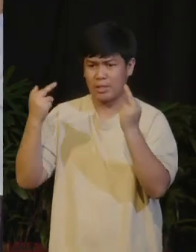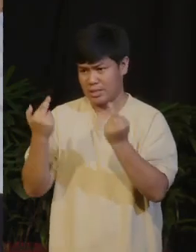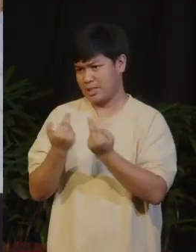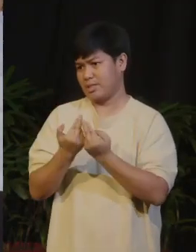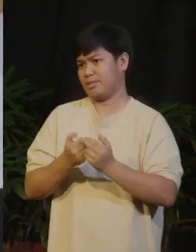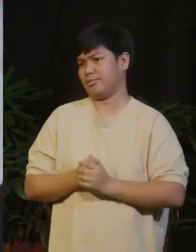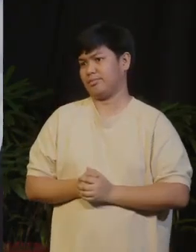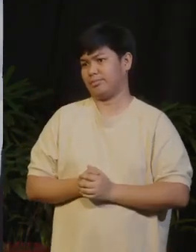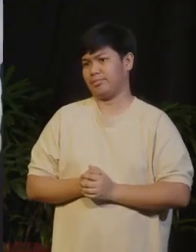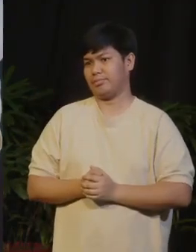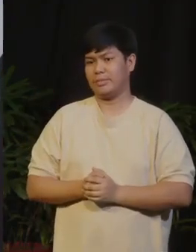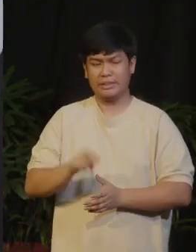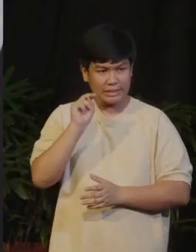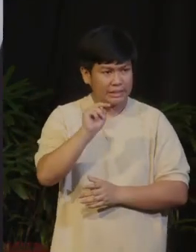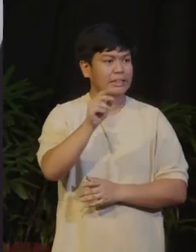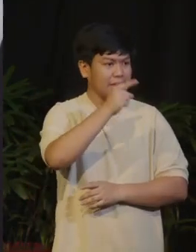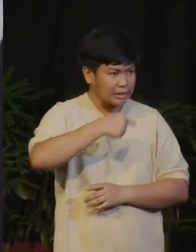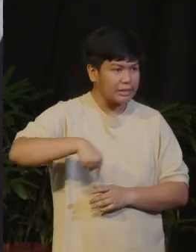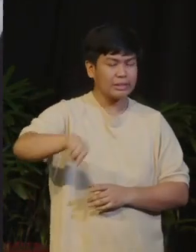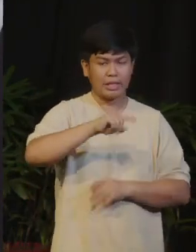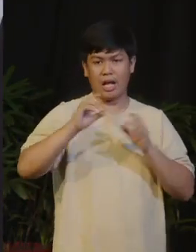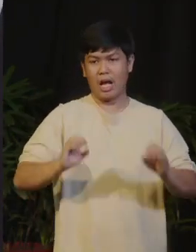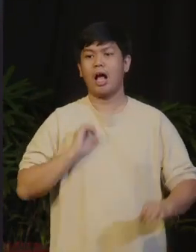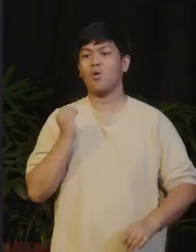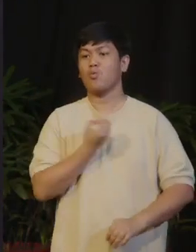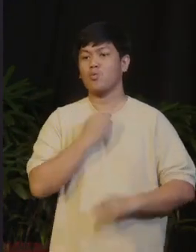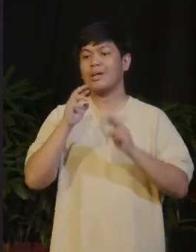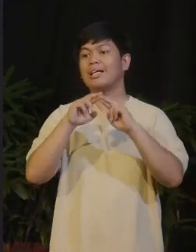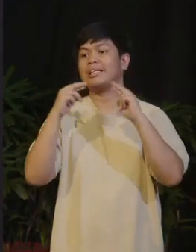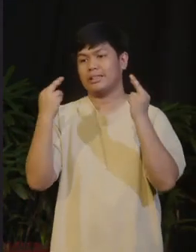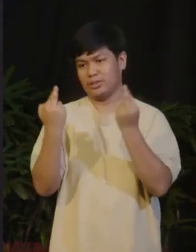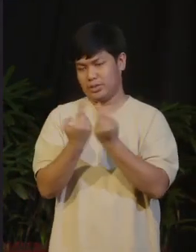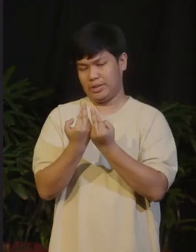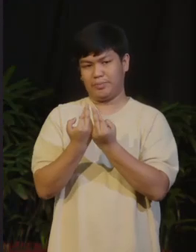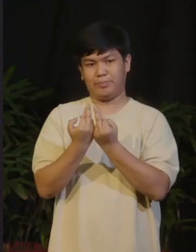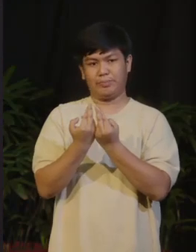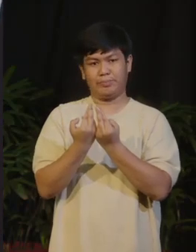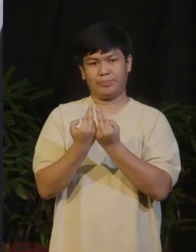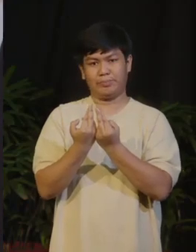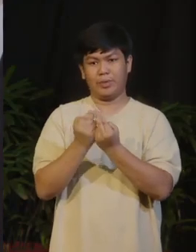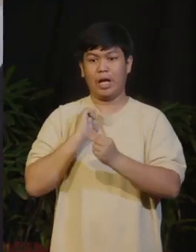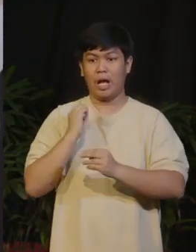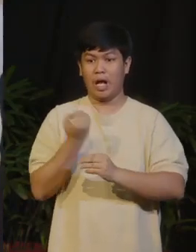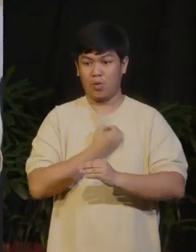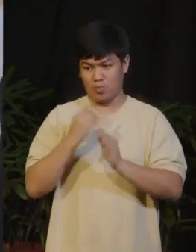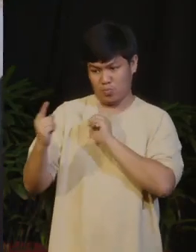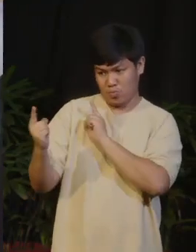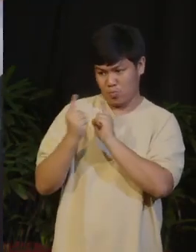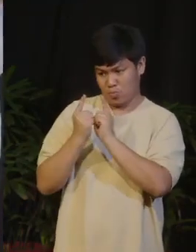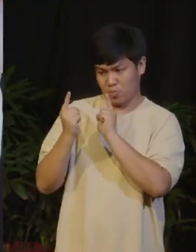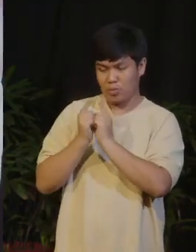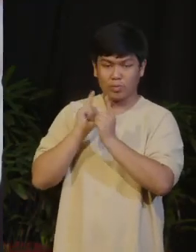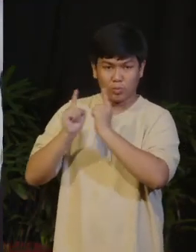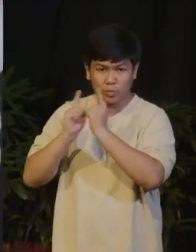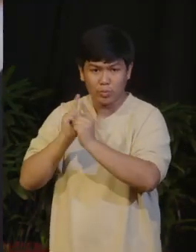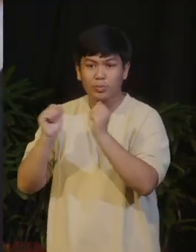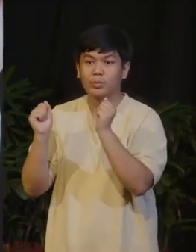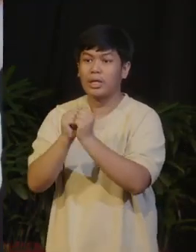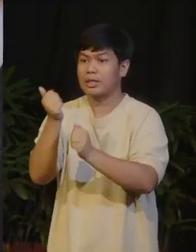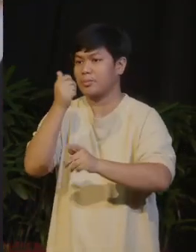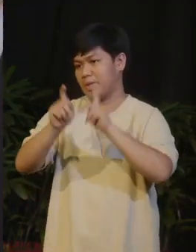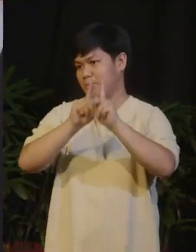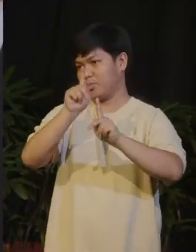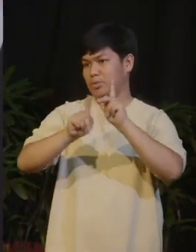sa buhay. Kailangan natin yan sa ating pakikitungo sa ating kapwa. Sa ating buhay